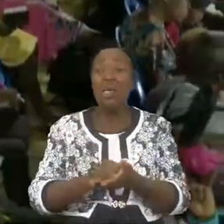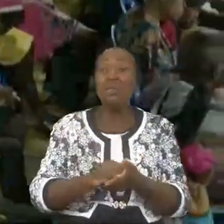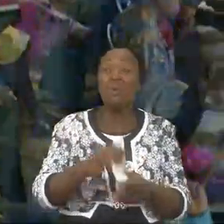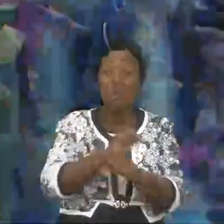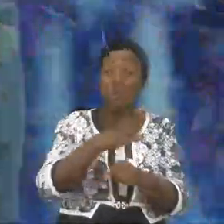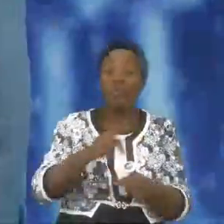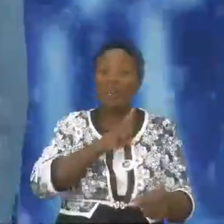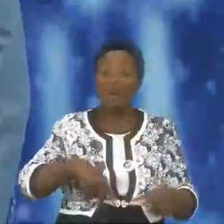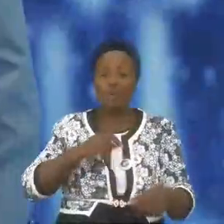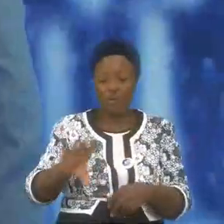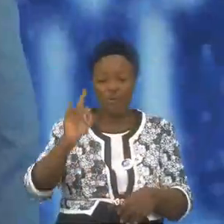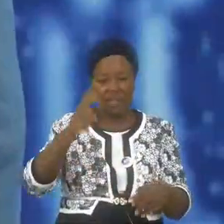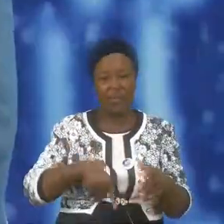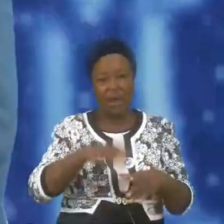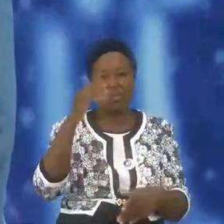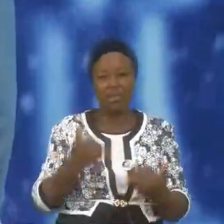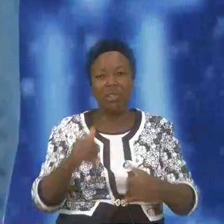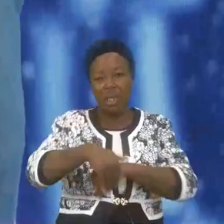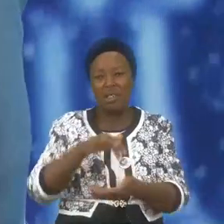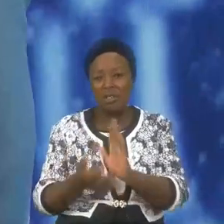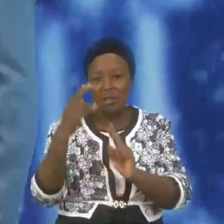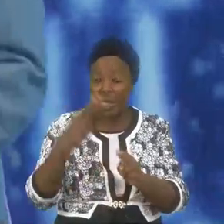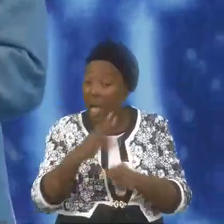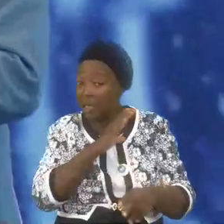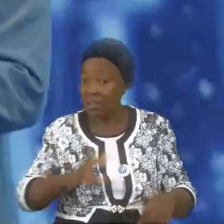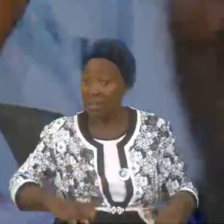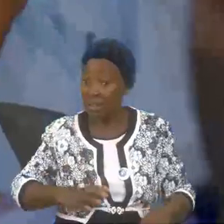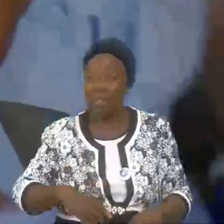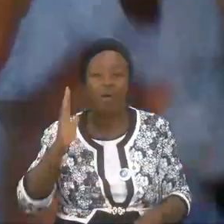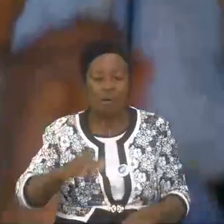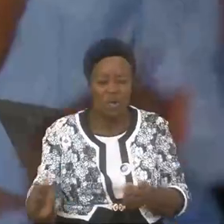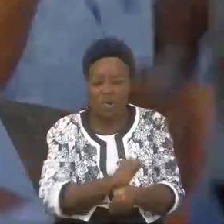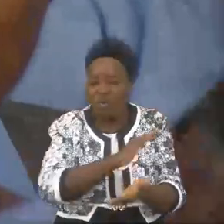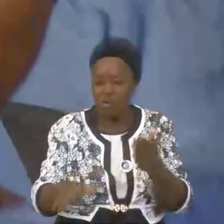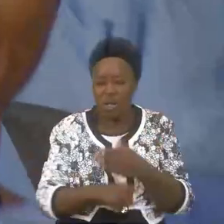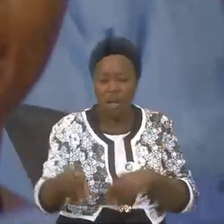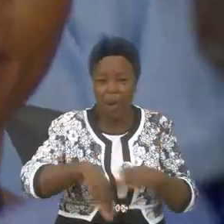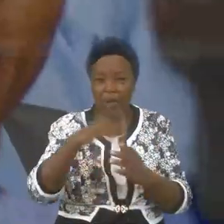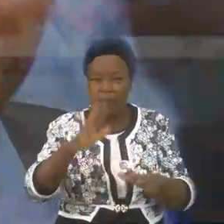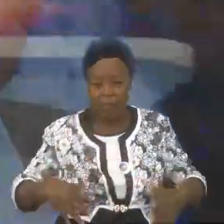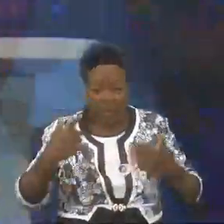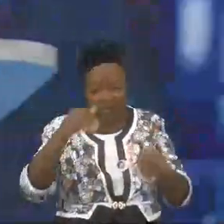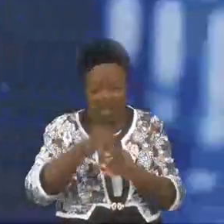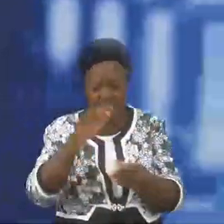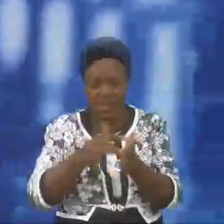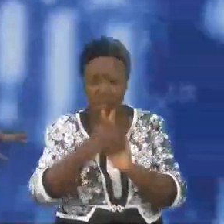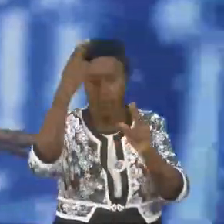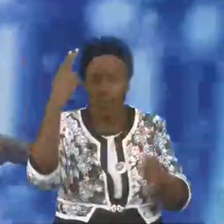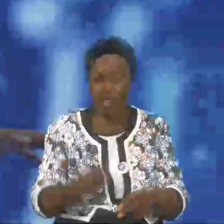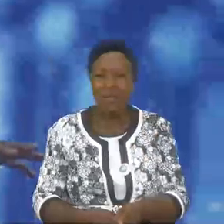Dieu Tout-Puissant va les détruire ce soir. Christ va les détruire de ta vie au nom